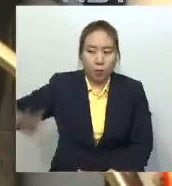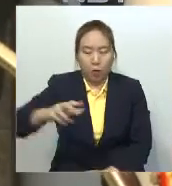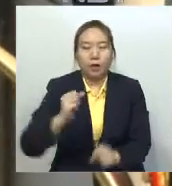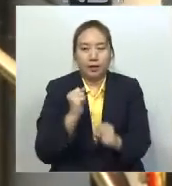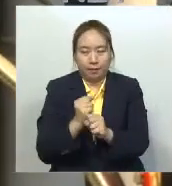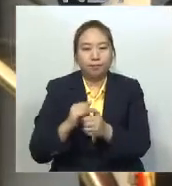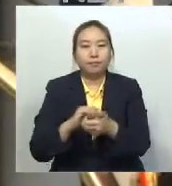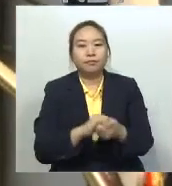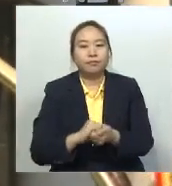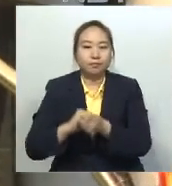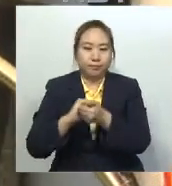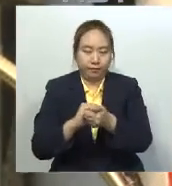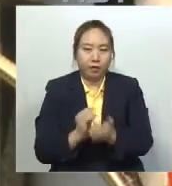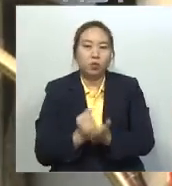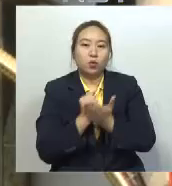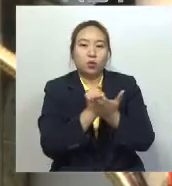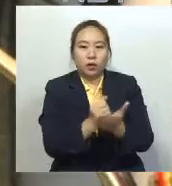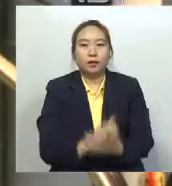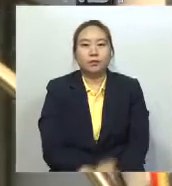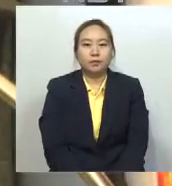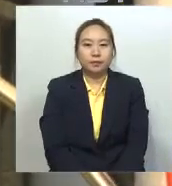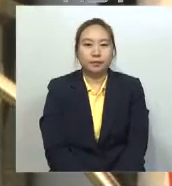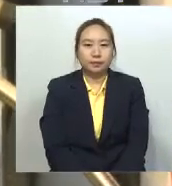ด้วยกันคนละไม้ละมือ